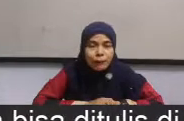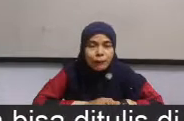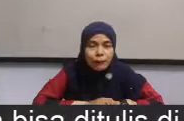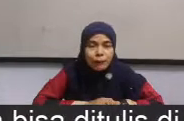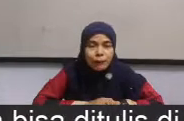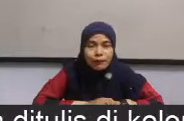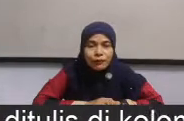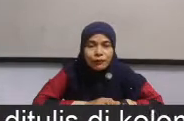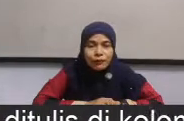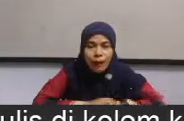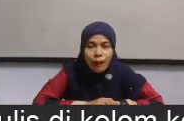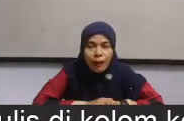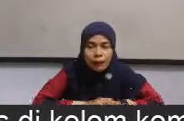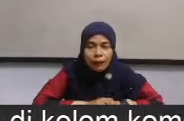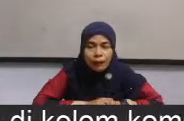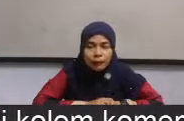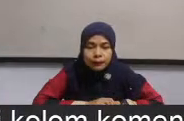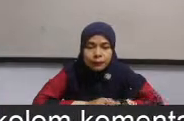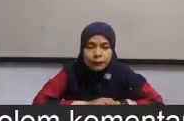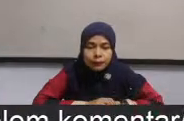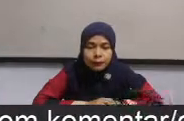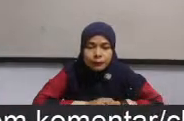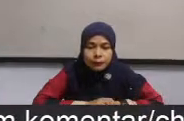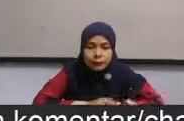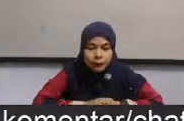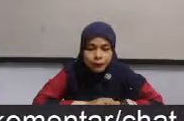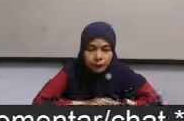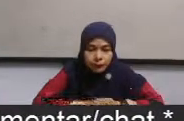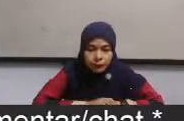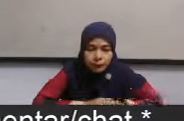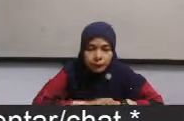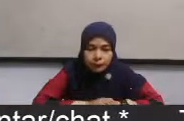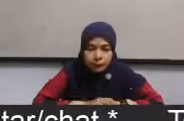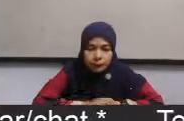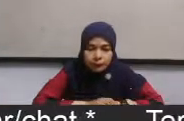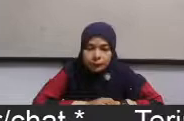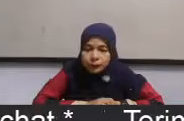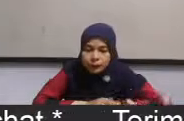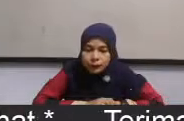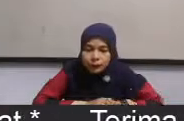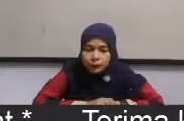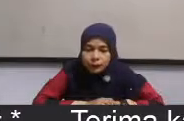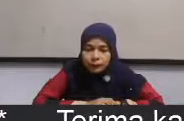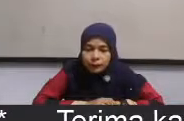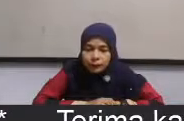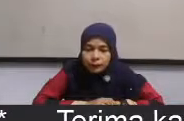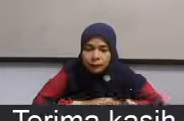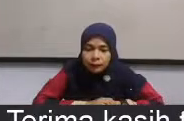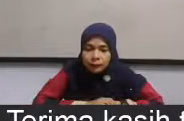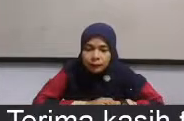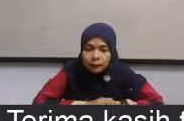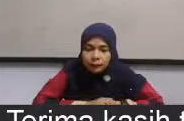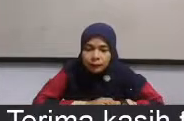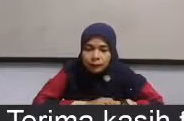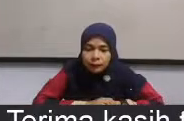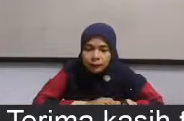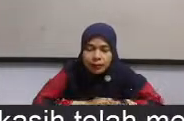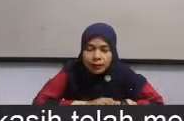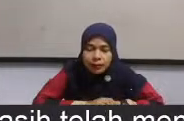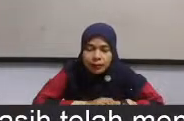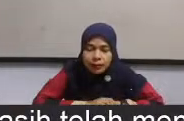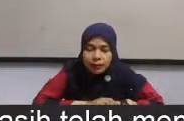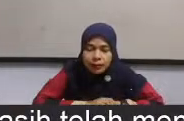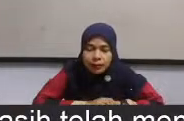dampak positifnya apa Hai bener-bener kita iptek